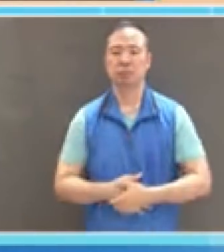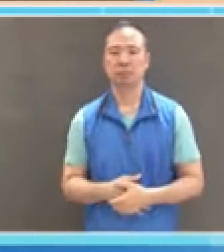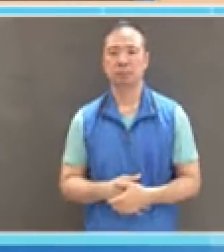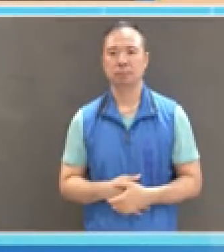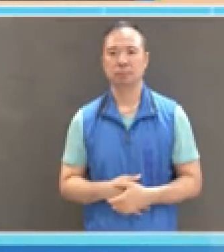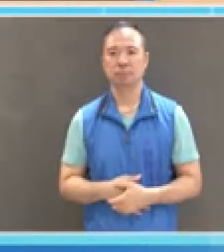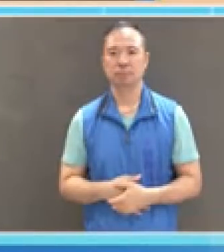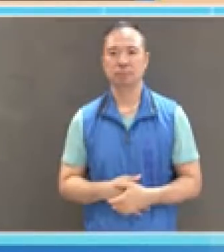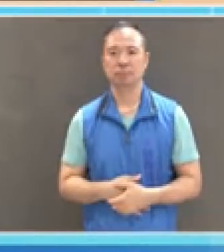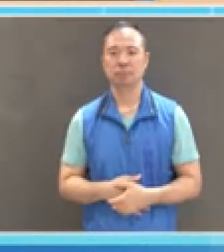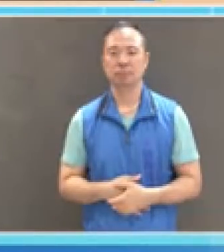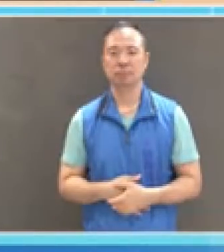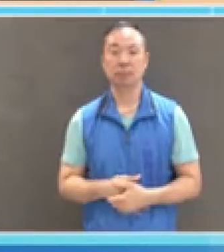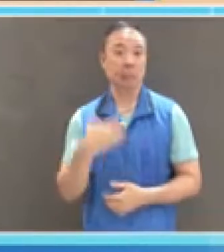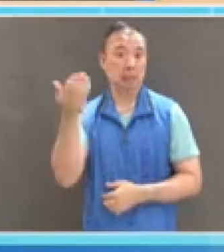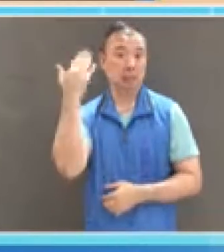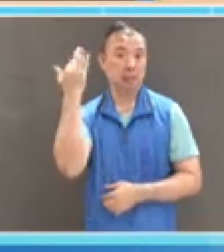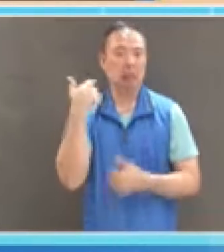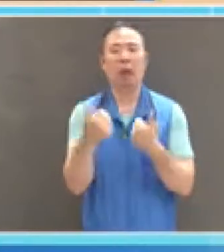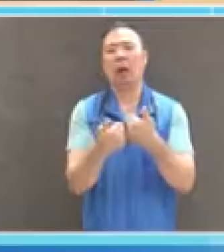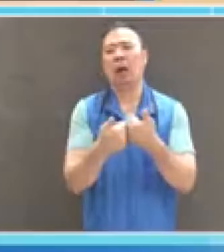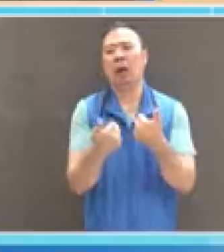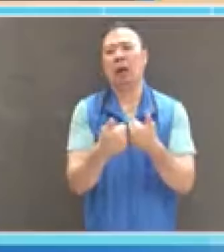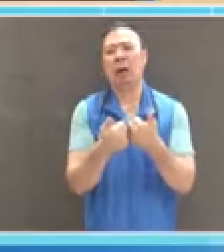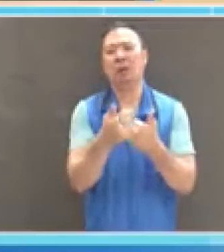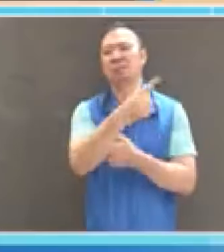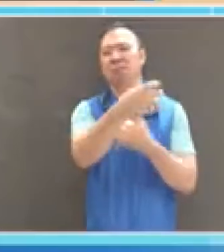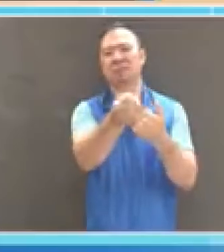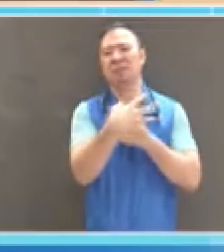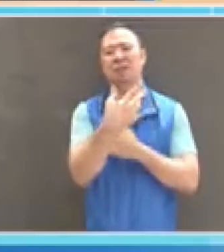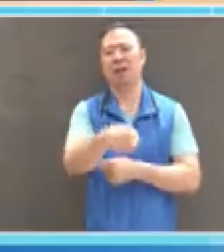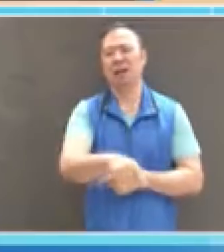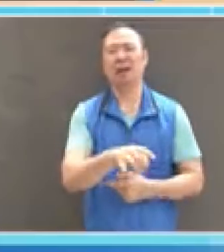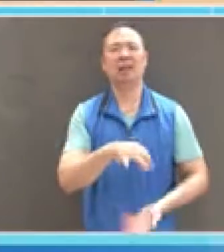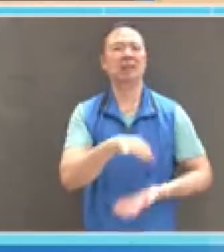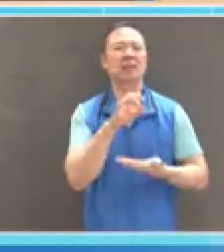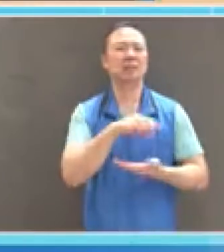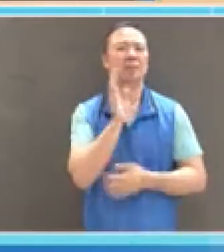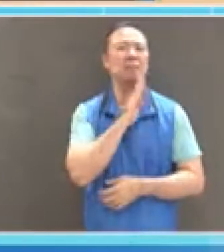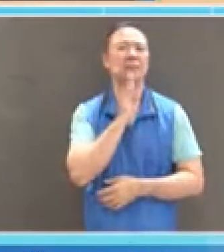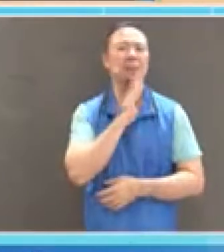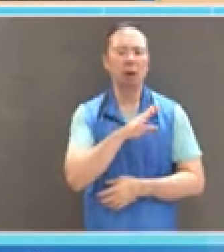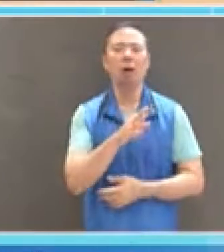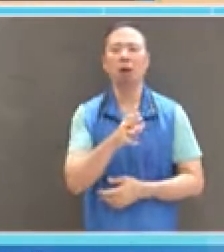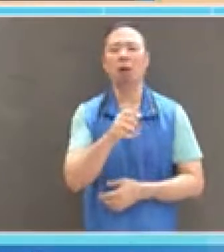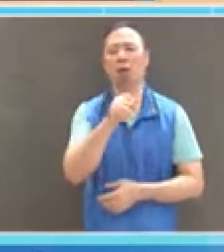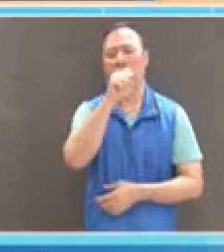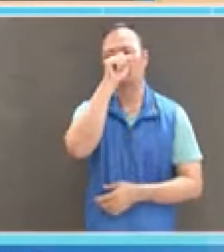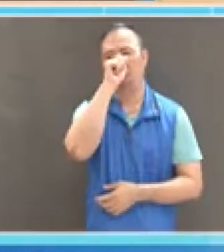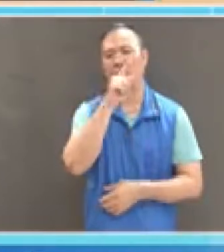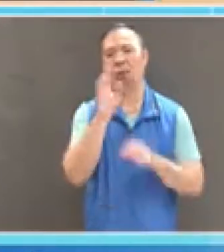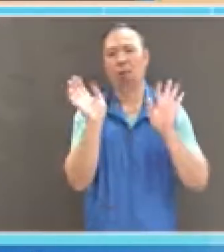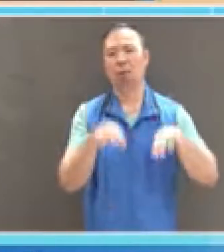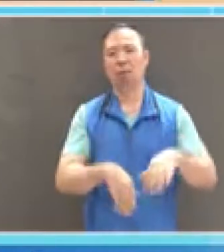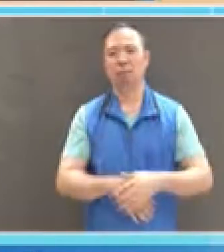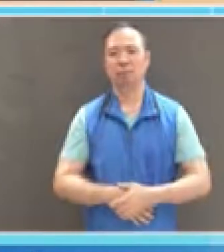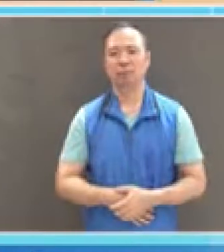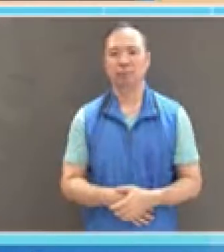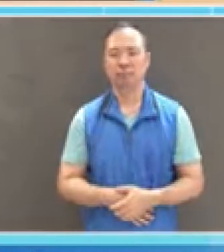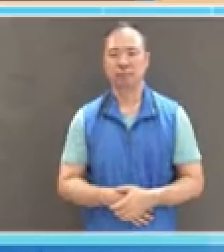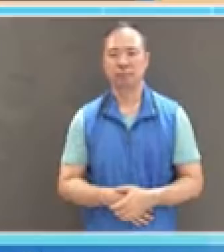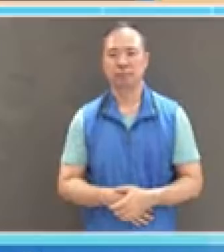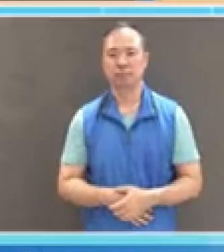当场研究才是讲没有这个必要。好啦，啊，没有这个必要。其